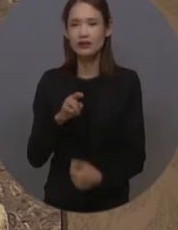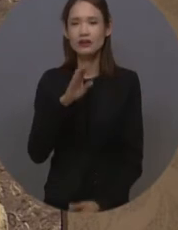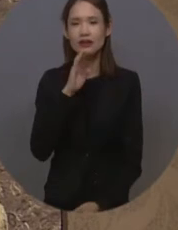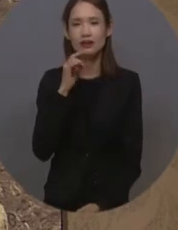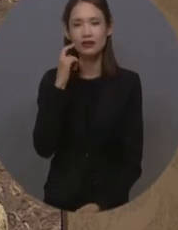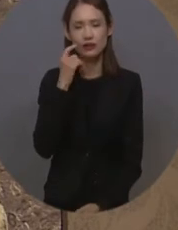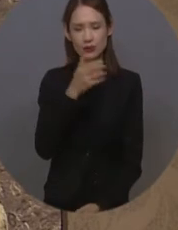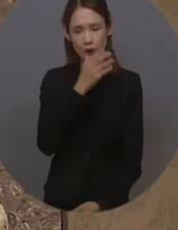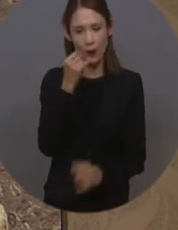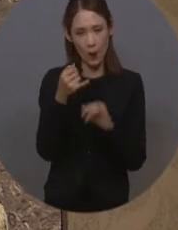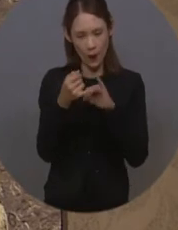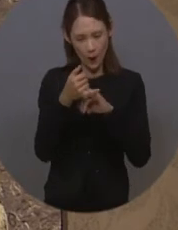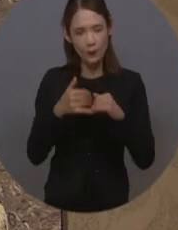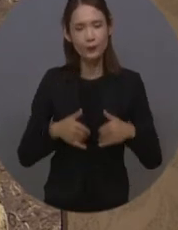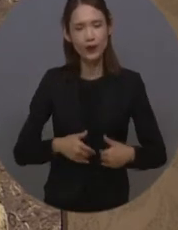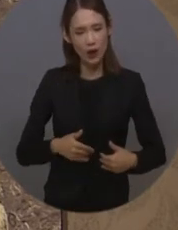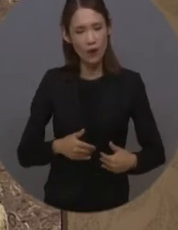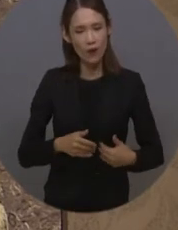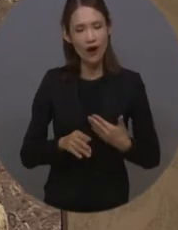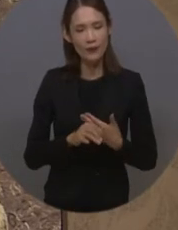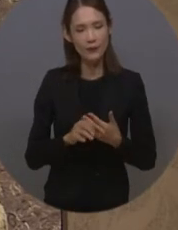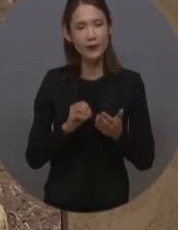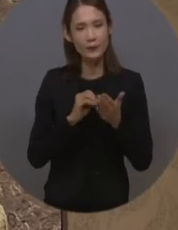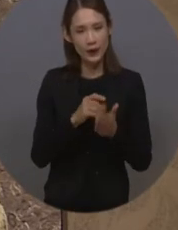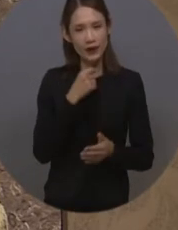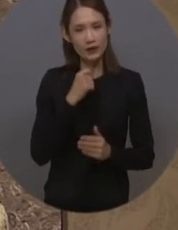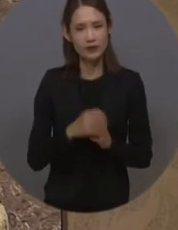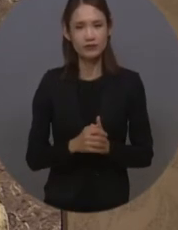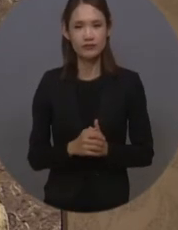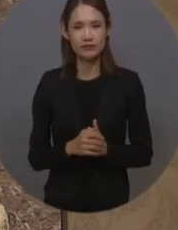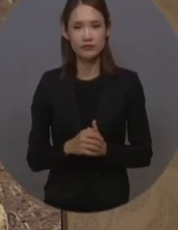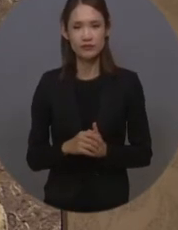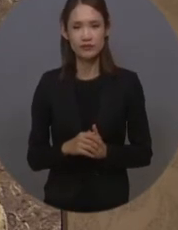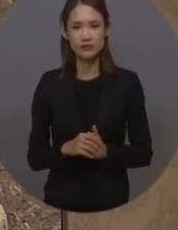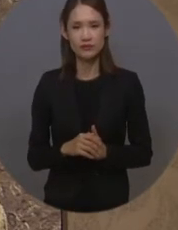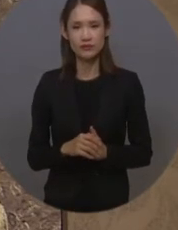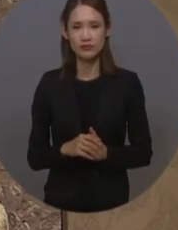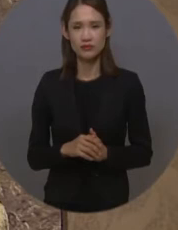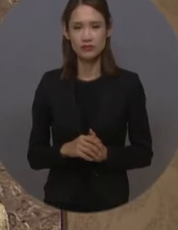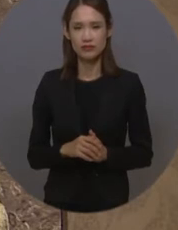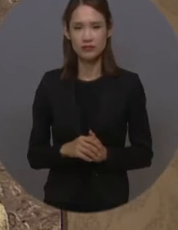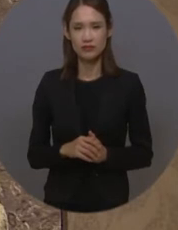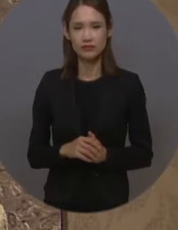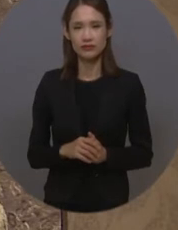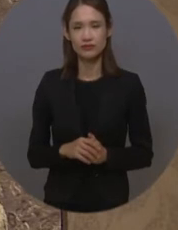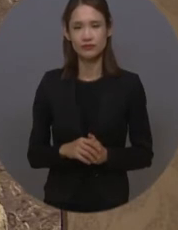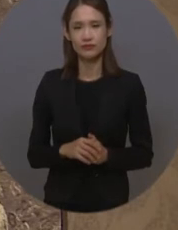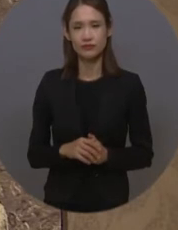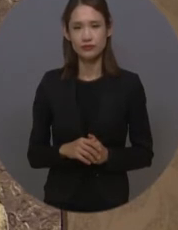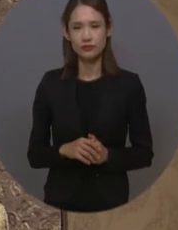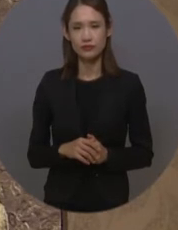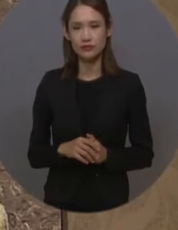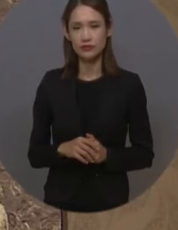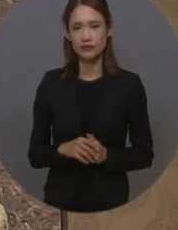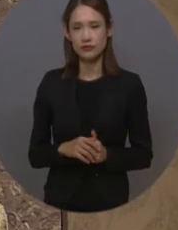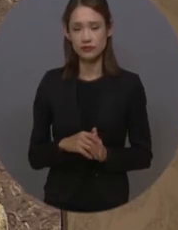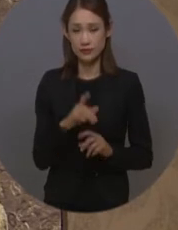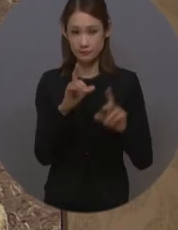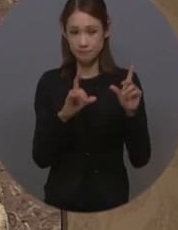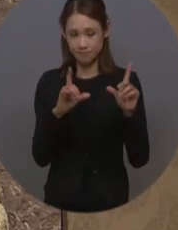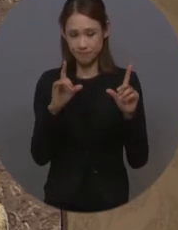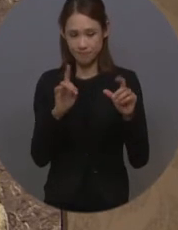이분들이 필요하다면 해야 된다라는 거. 자, 여기서 사실은 굉장히 그런